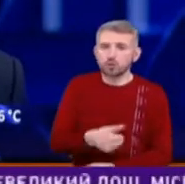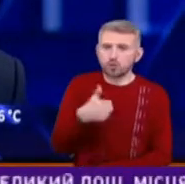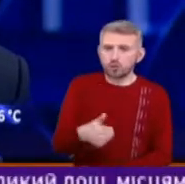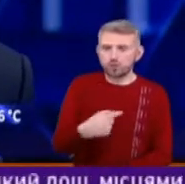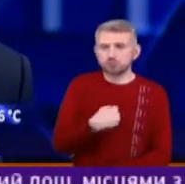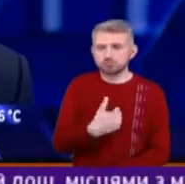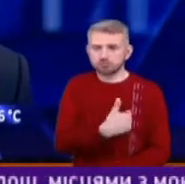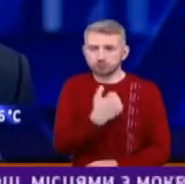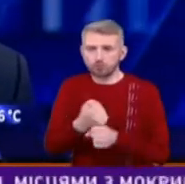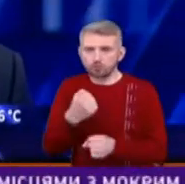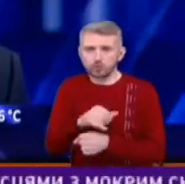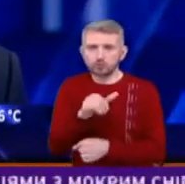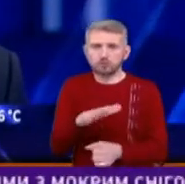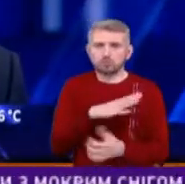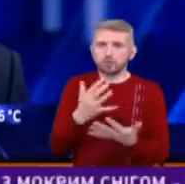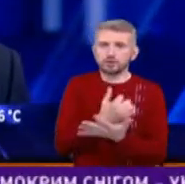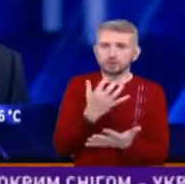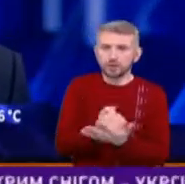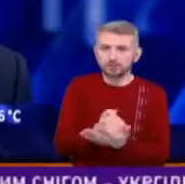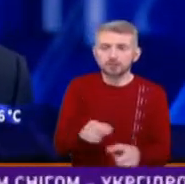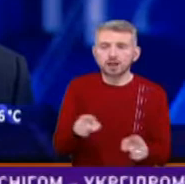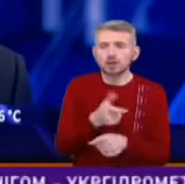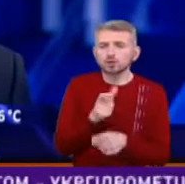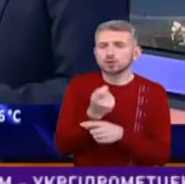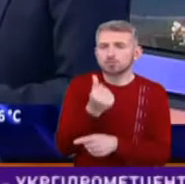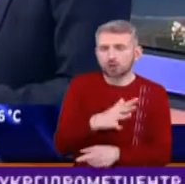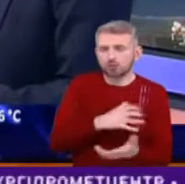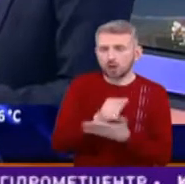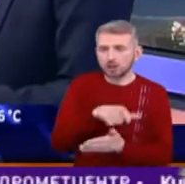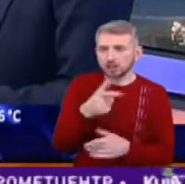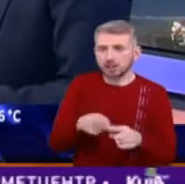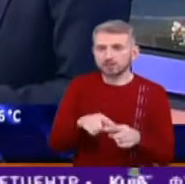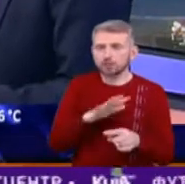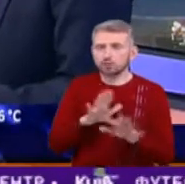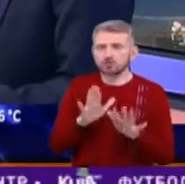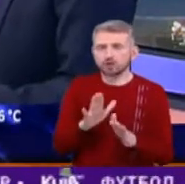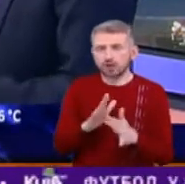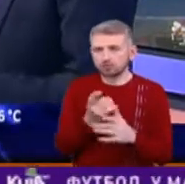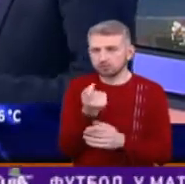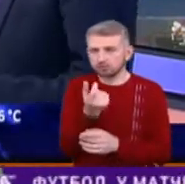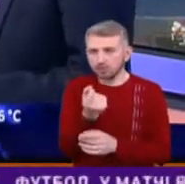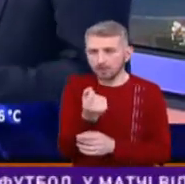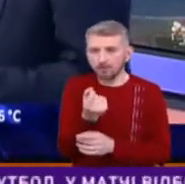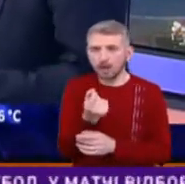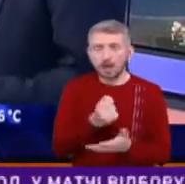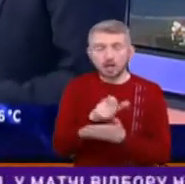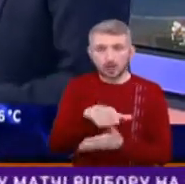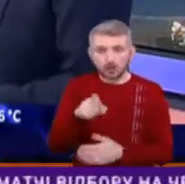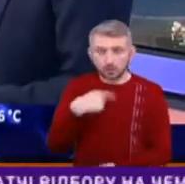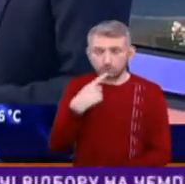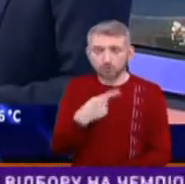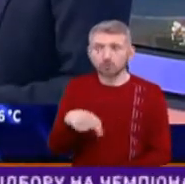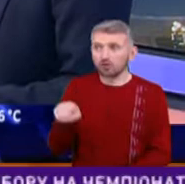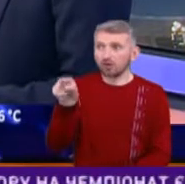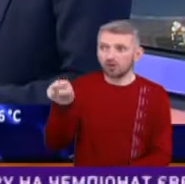що вони хочуть зробити, що у них якісь були успіхи. Таких дуже мало було кандидатів, і це було лише тлом. А кандидати говорили, що